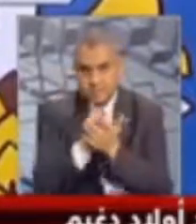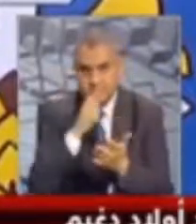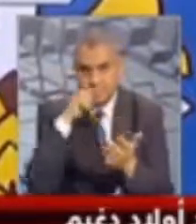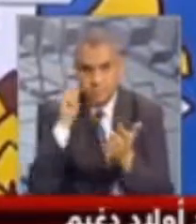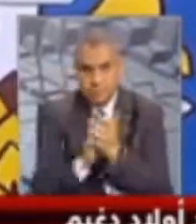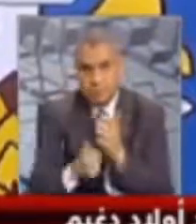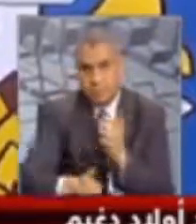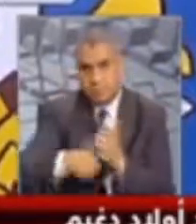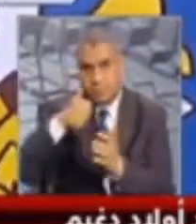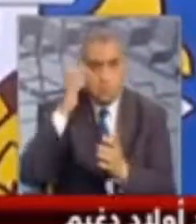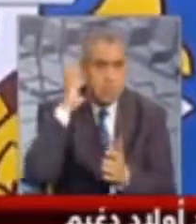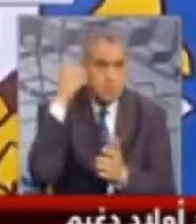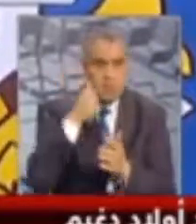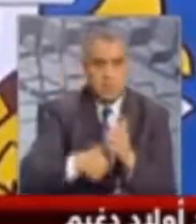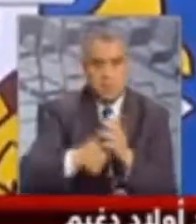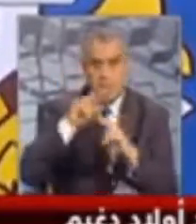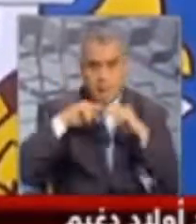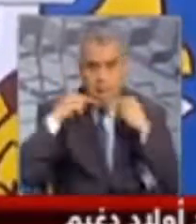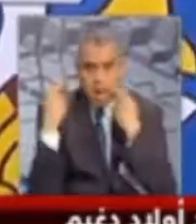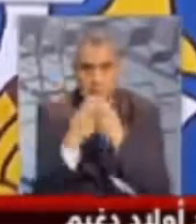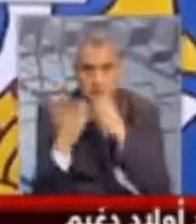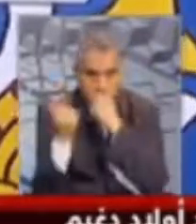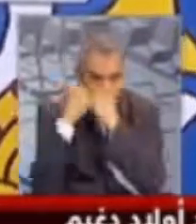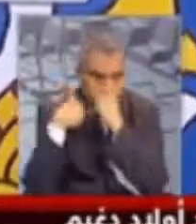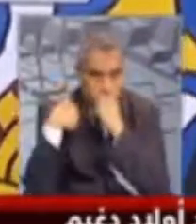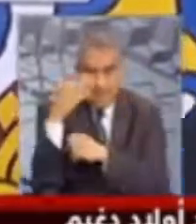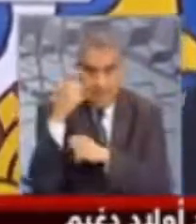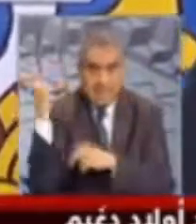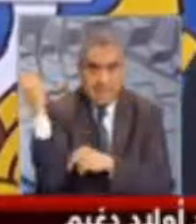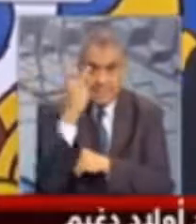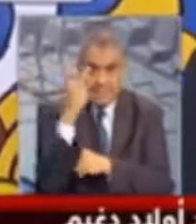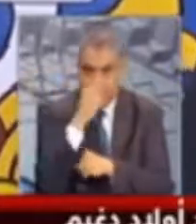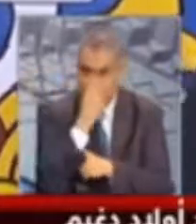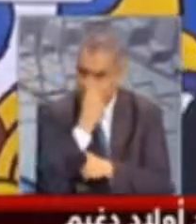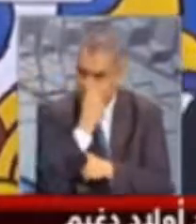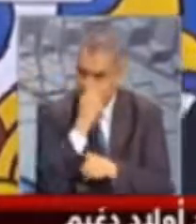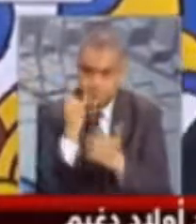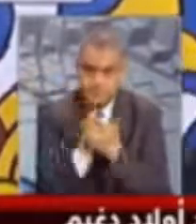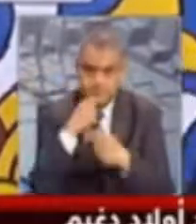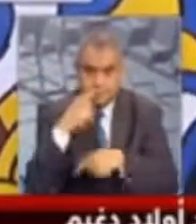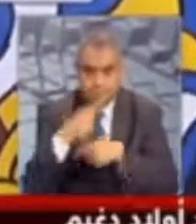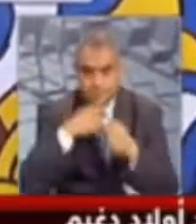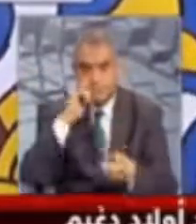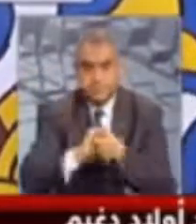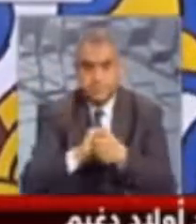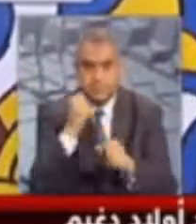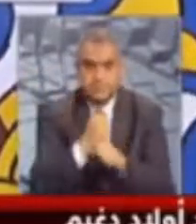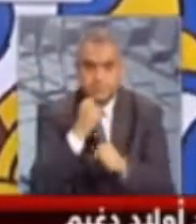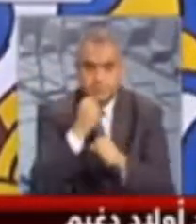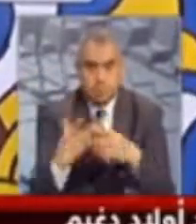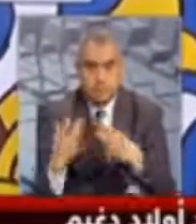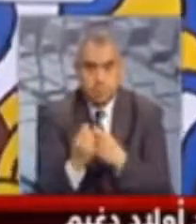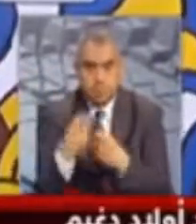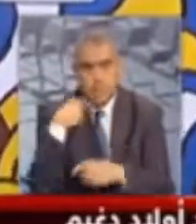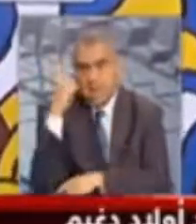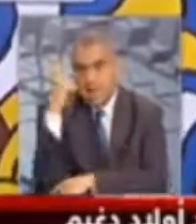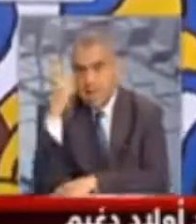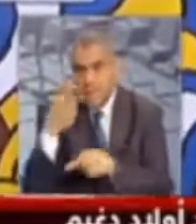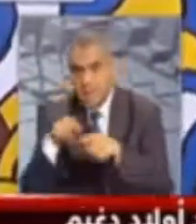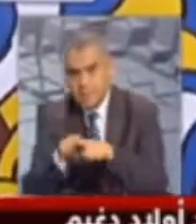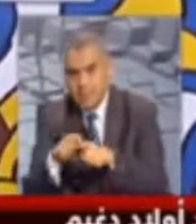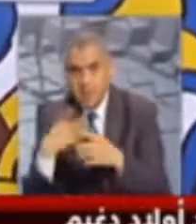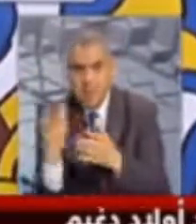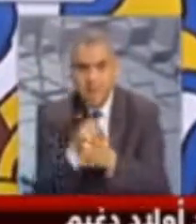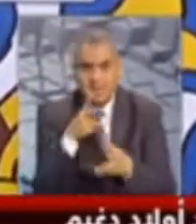واحدة من أحدث المدن العالمية مدينة العالمين الجديدة. في إطار البناء يأتي دور العبادة، ويأتي هذا